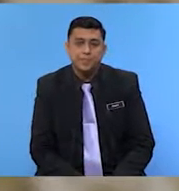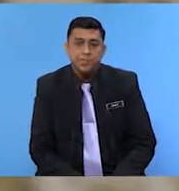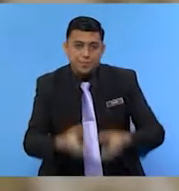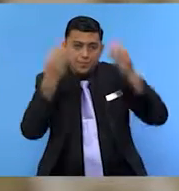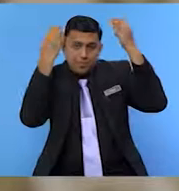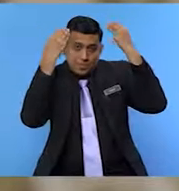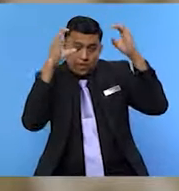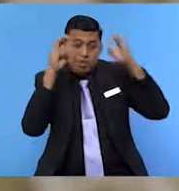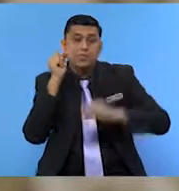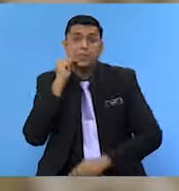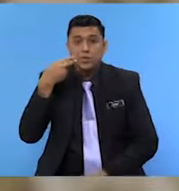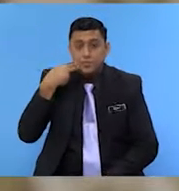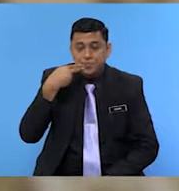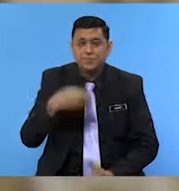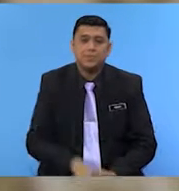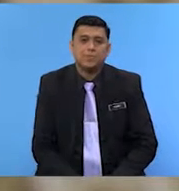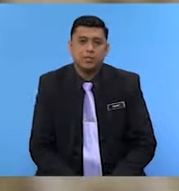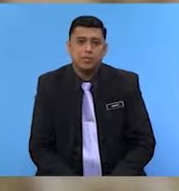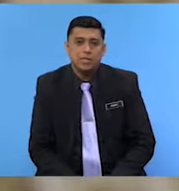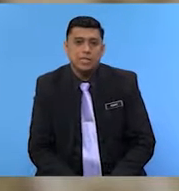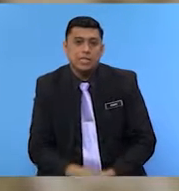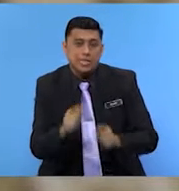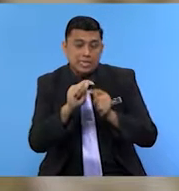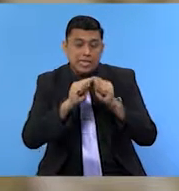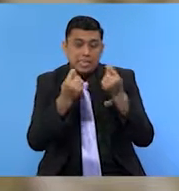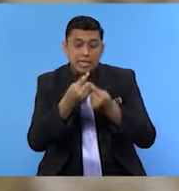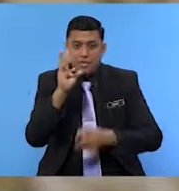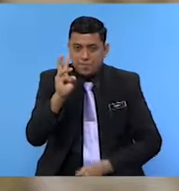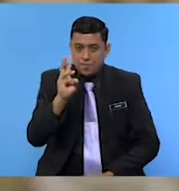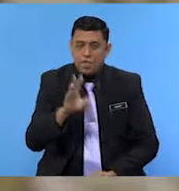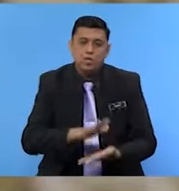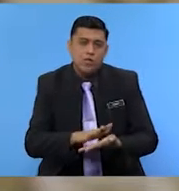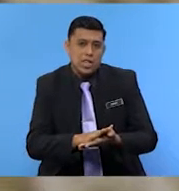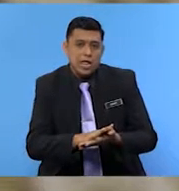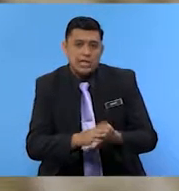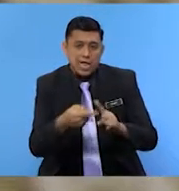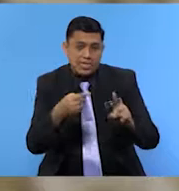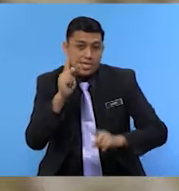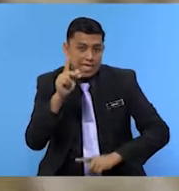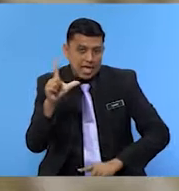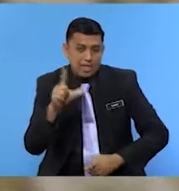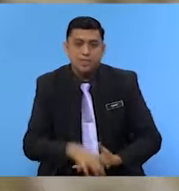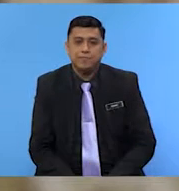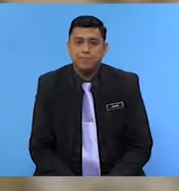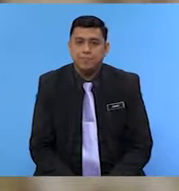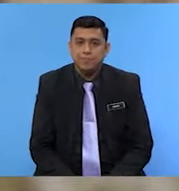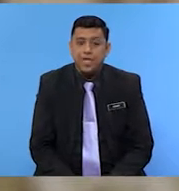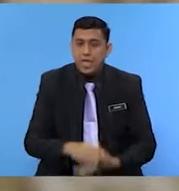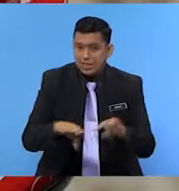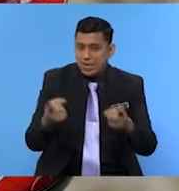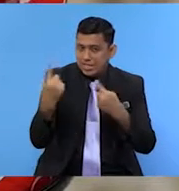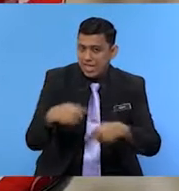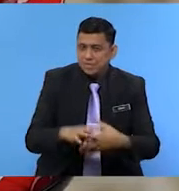iaitu Cikgu Nurhana binti Muhammad Yun dari Pusat Tingkatan 6 Sekolah Menengah Kebangsaan Tinggi Setapak Kuala Lumpur. Selamat datang Cikgu. Terima